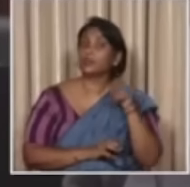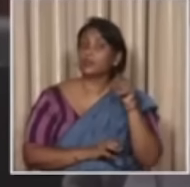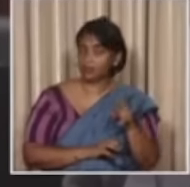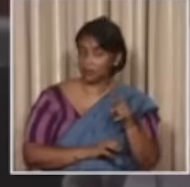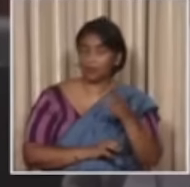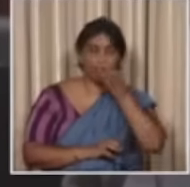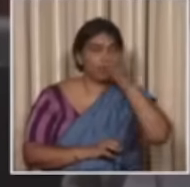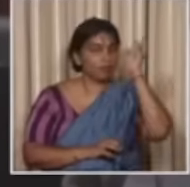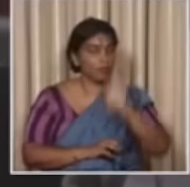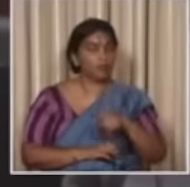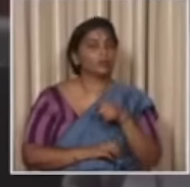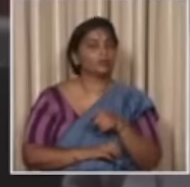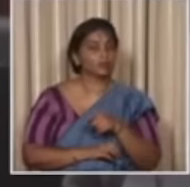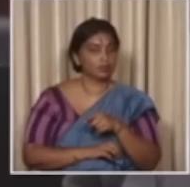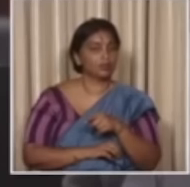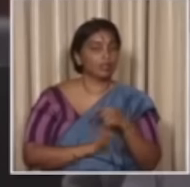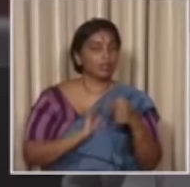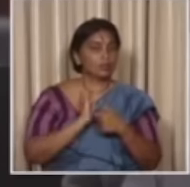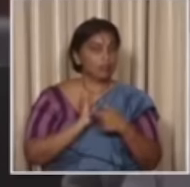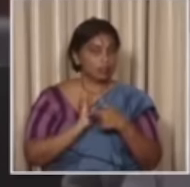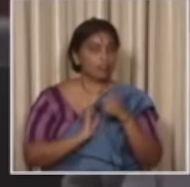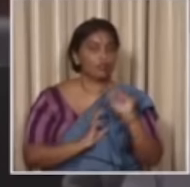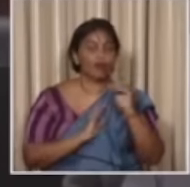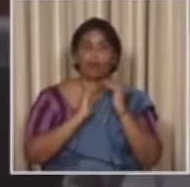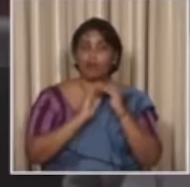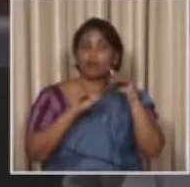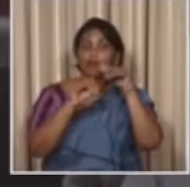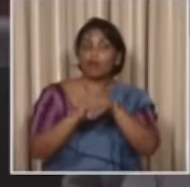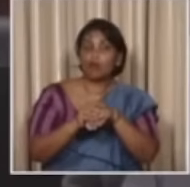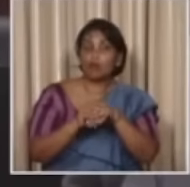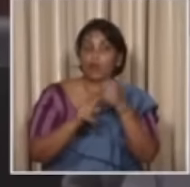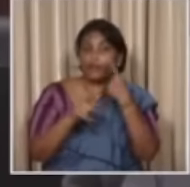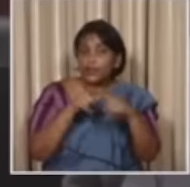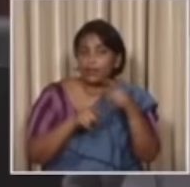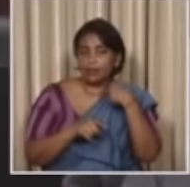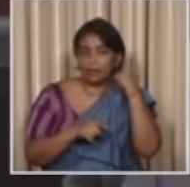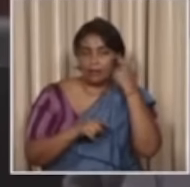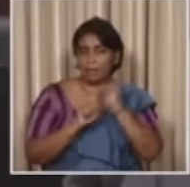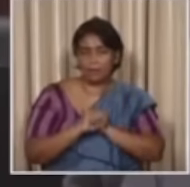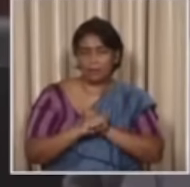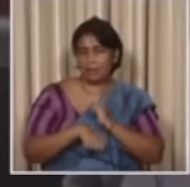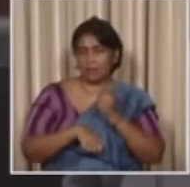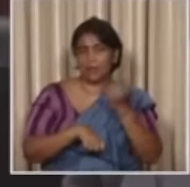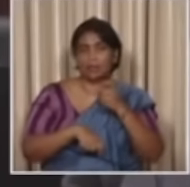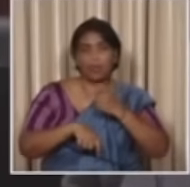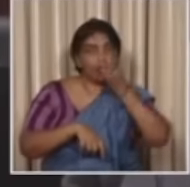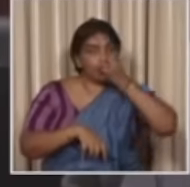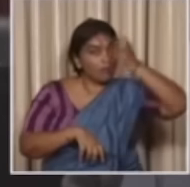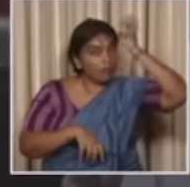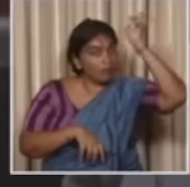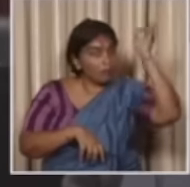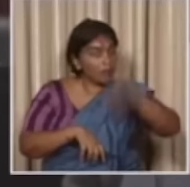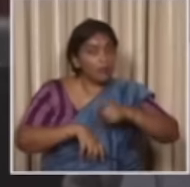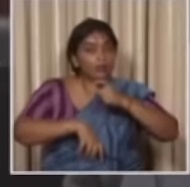ඒ ප්‍රහාරය සිද්ධ කරන්න තමිල් චෙල්වන්ගේ කාර්යාලයේ තිබෙන තැන විතරක් දැනගෙන මදි. ඒ මොහොතේ බෝම්බේ